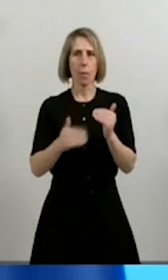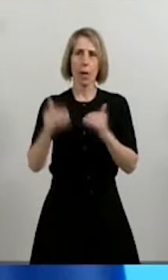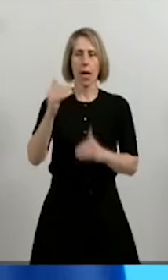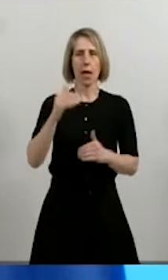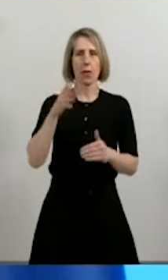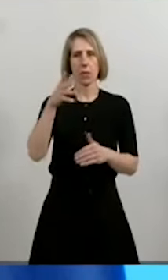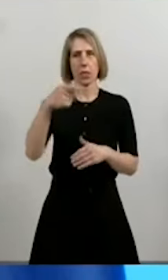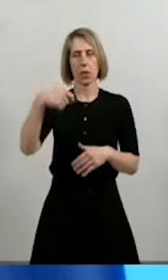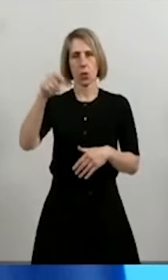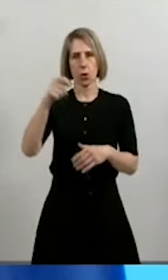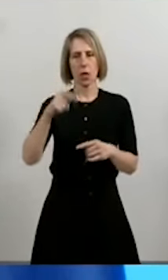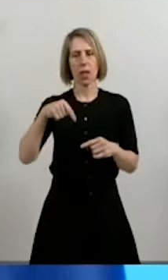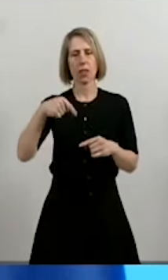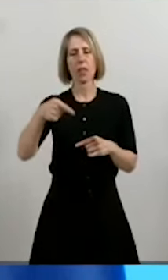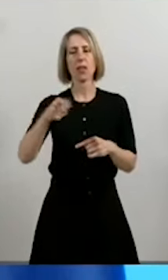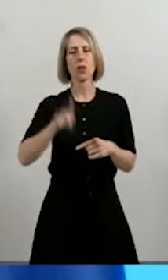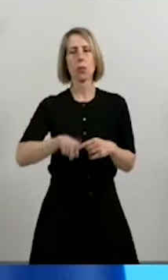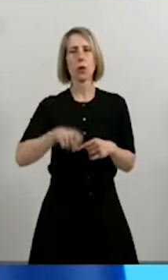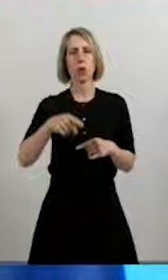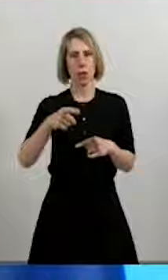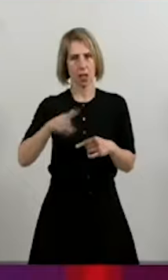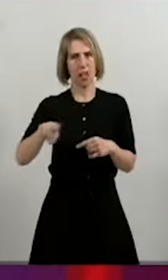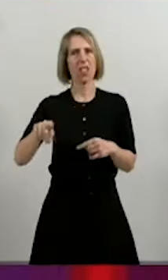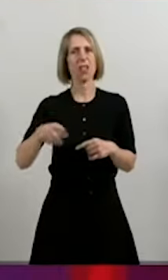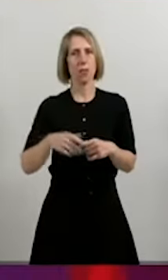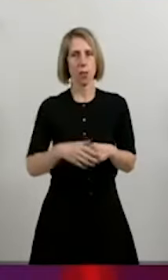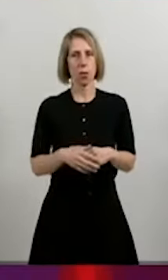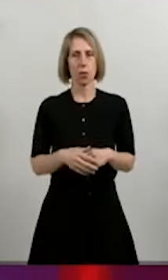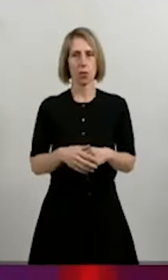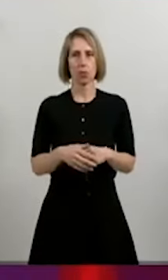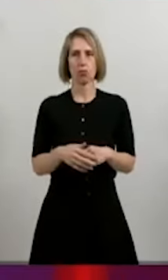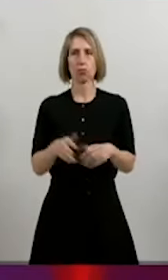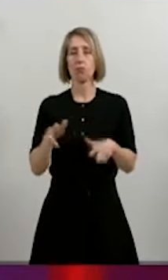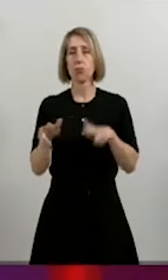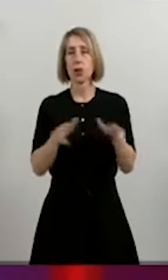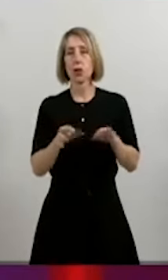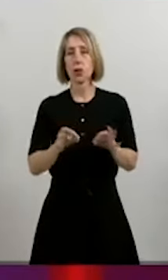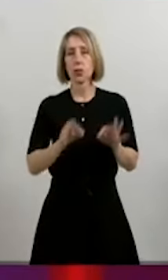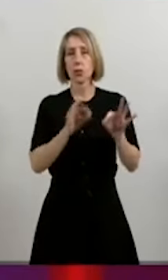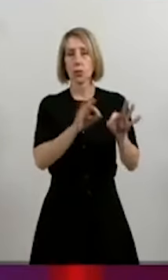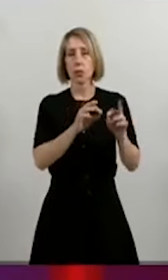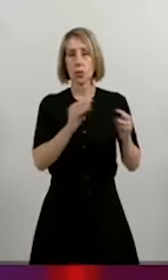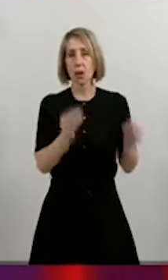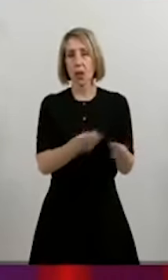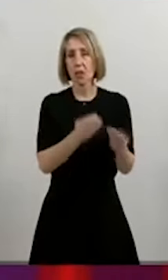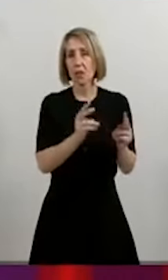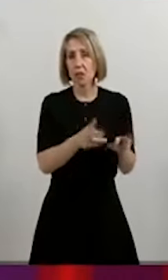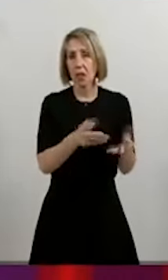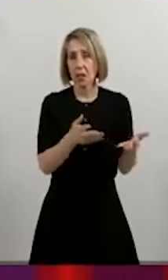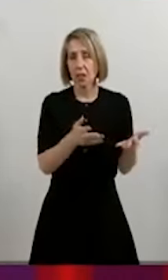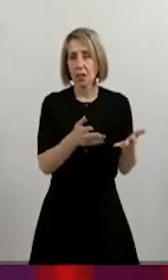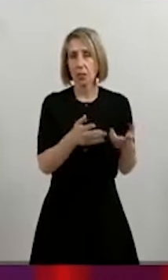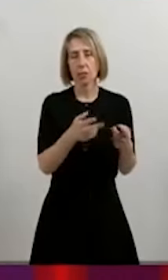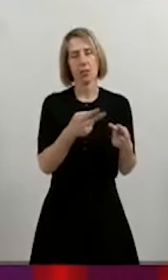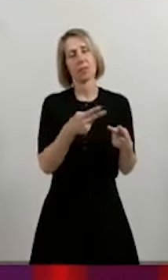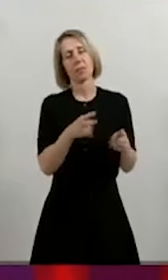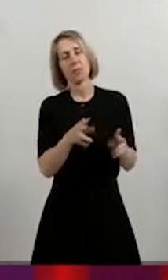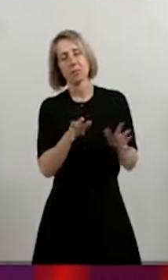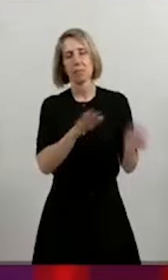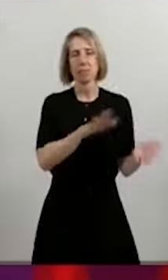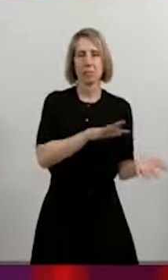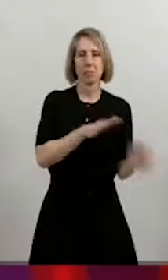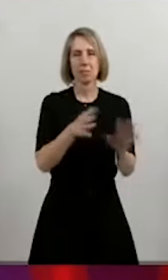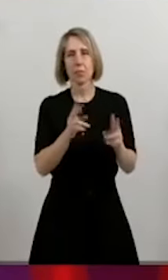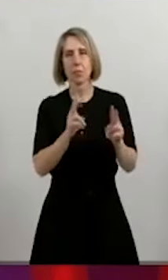nächsten Wochen und Monaten. Kann die Regierung etwas dafür? Nicht unbedingt. Könnte